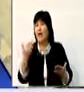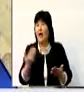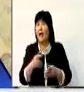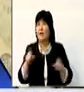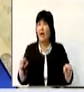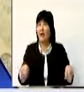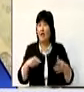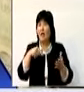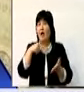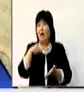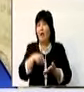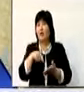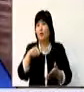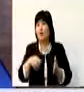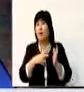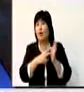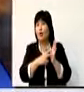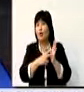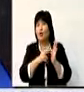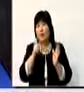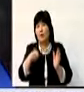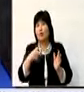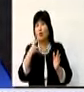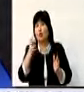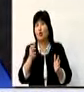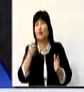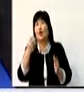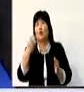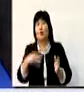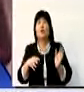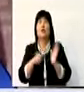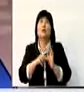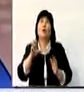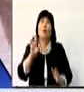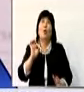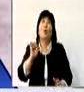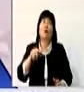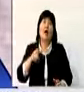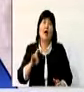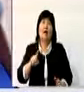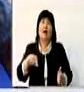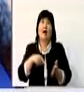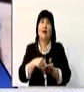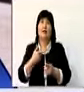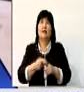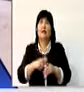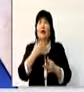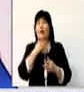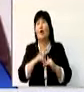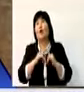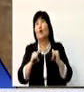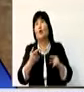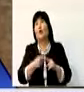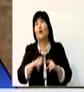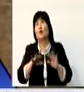келген қала 1399 жылы Ұлы Болғар қаласы деген атқа ие болады. 14-ші ғасыр Болғардың ең гүлденген кезеңі.